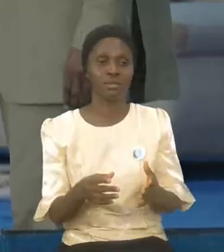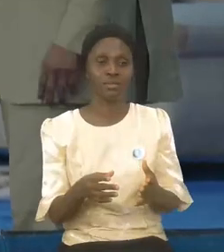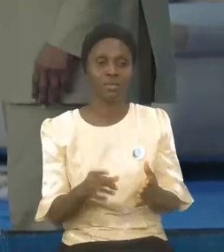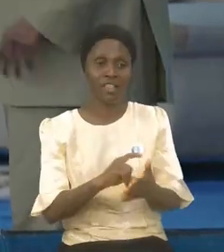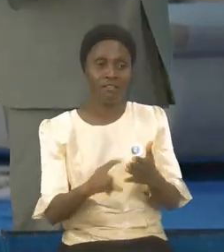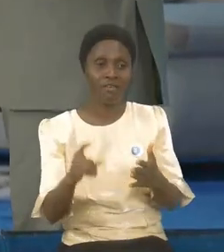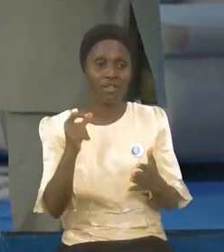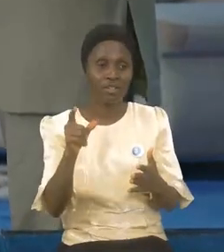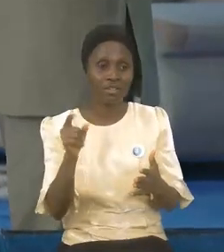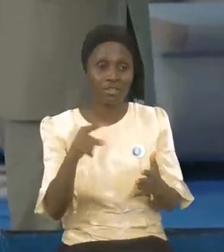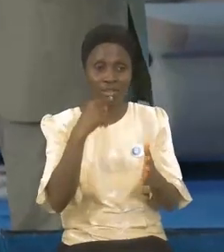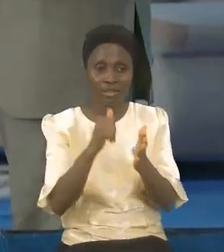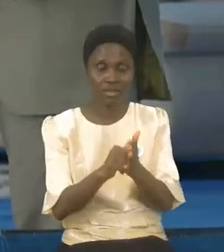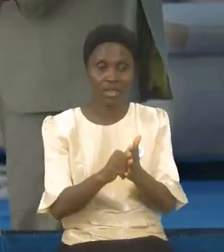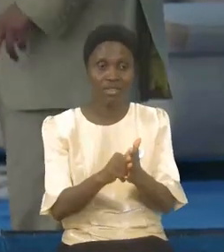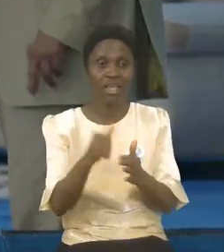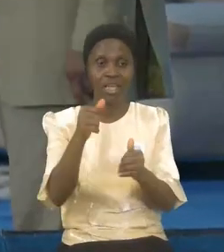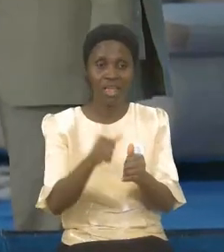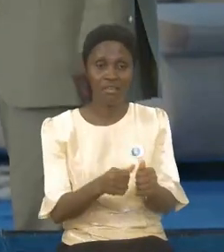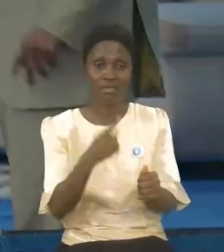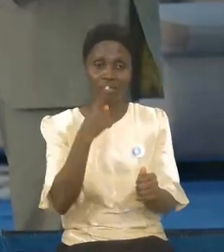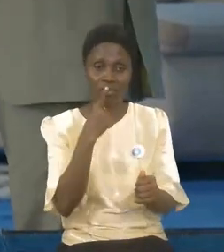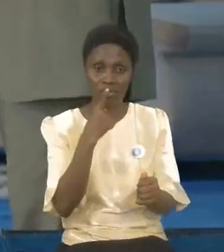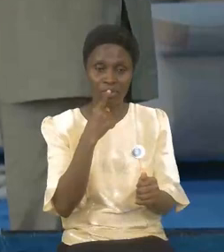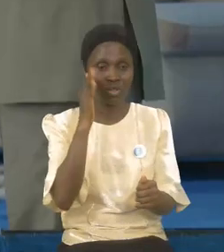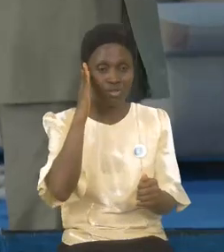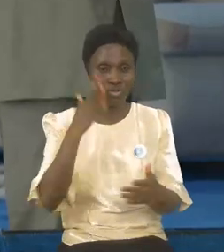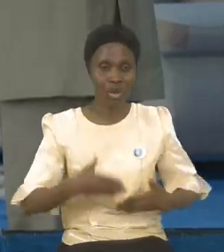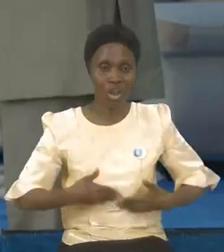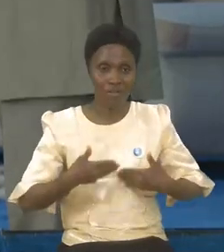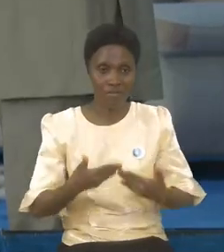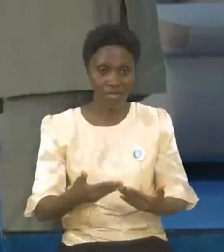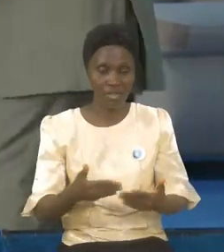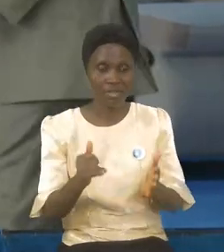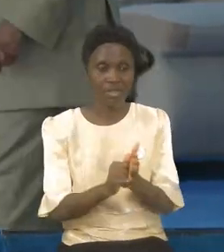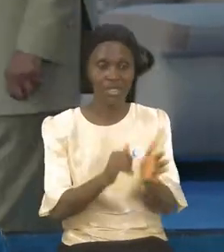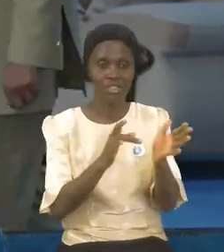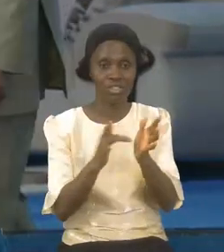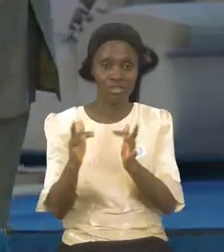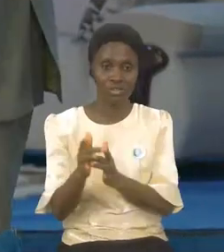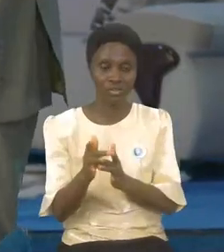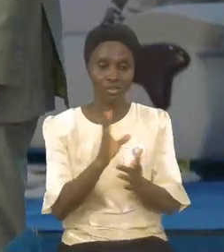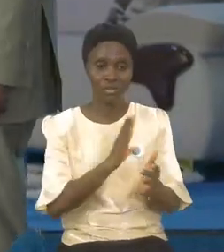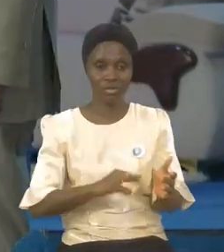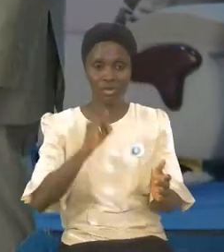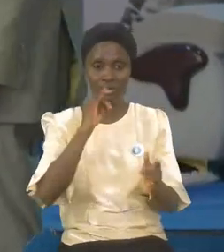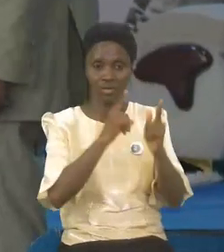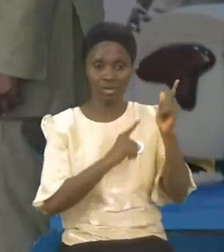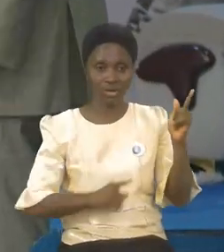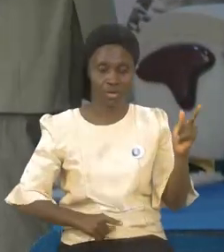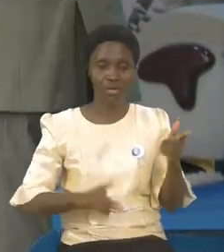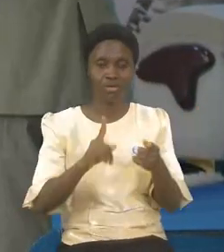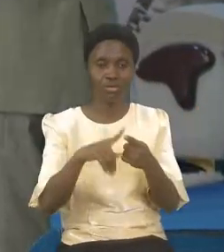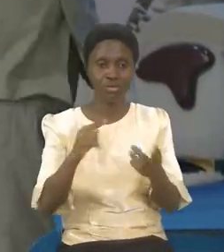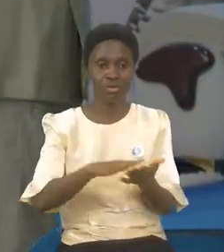dit, et que toute langue confesse que Jésus-Christ est Seigneur à la gloire de